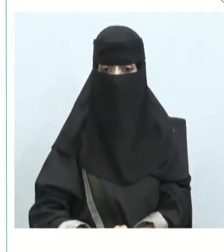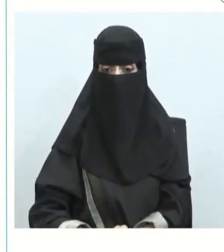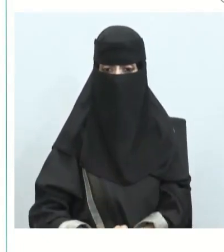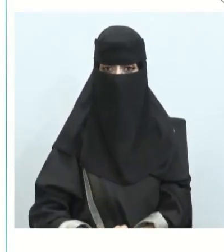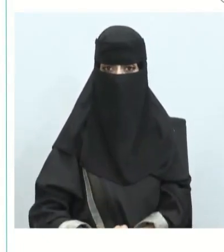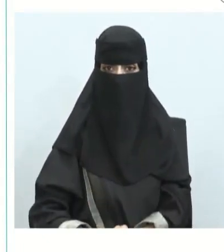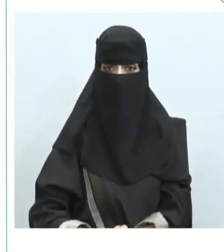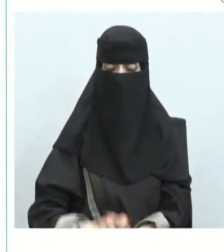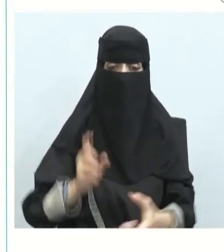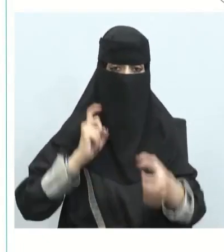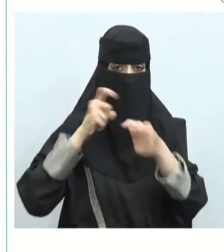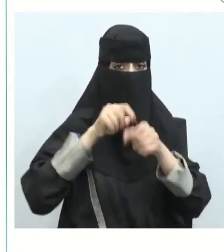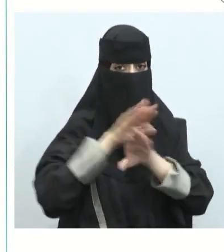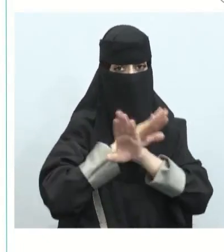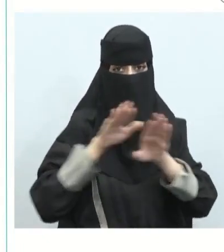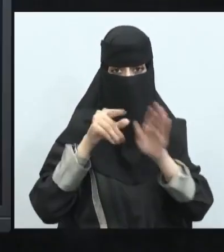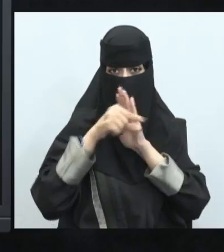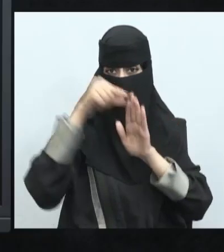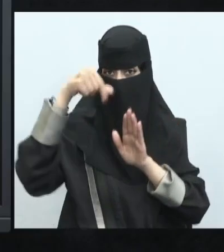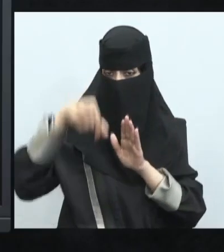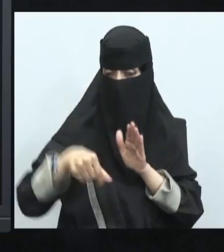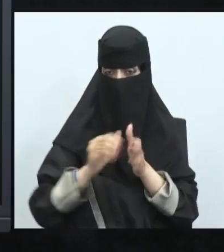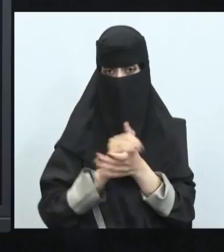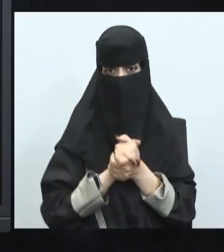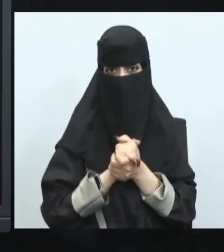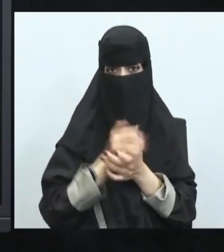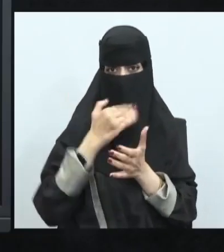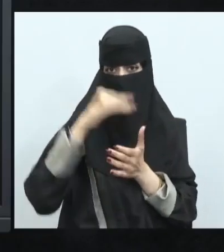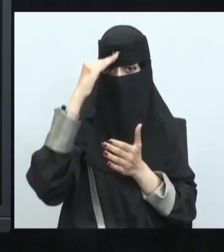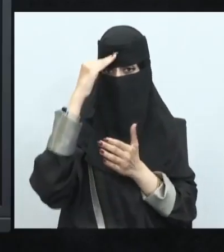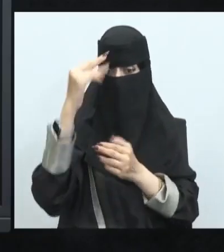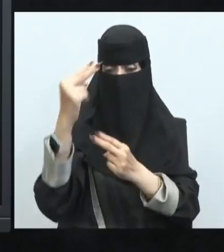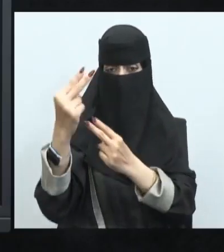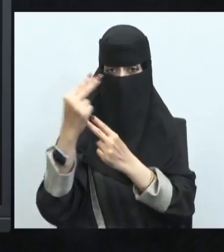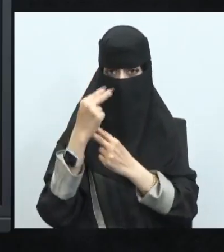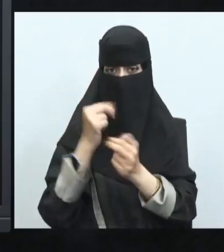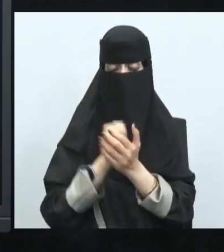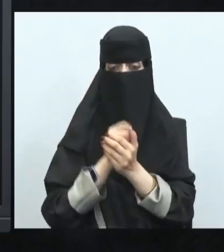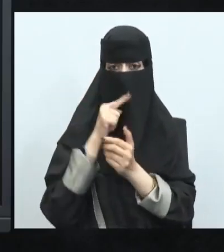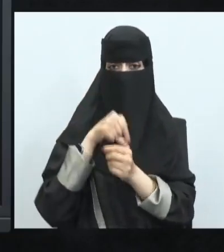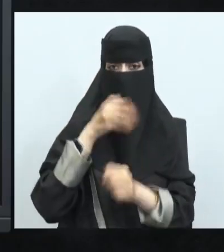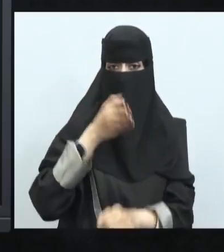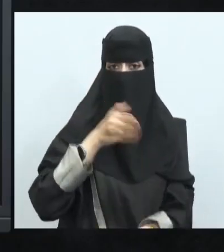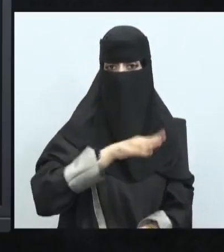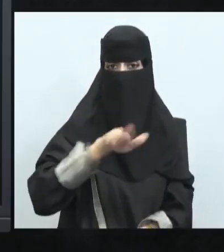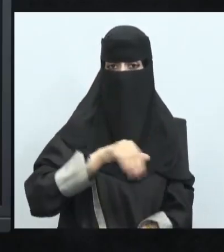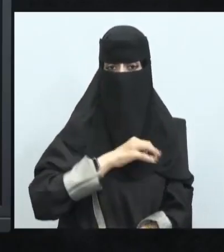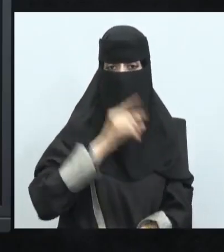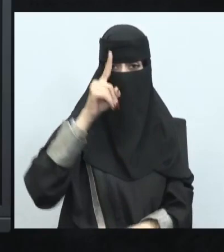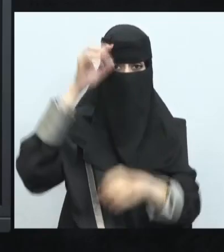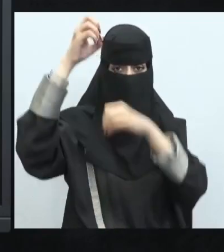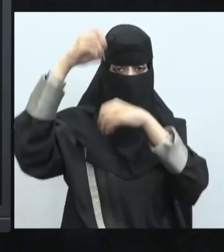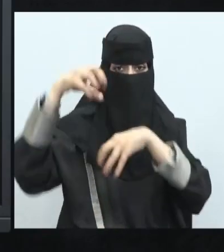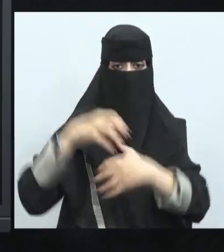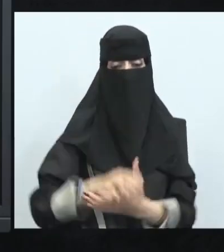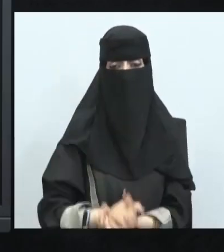الانتباه الى هنا اعزائي الطلاب نكون انتهينا من درسنا هذا اليوم شكرا لكم لحسن المتابعه السلام عليكم ورحمه